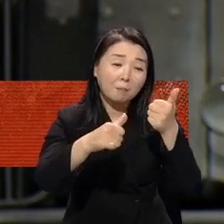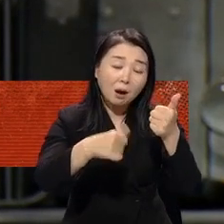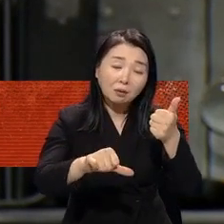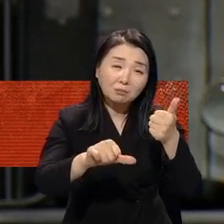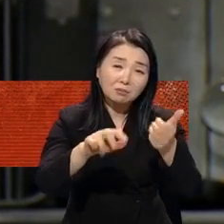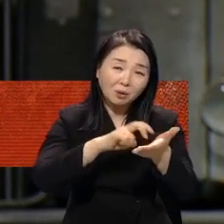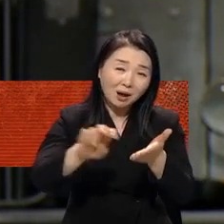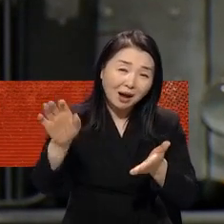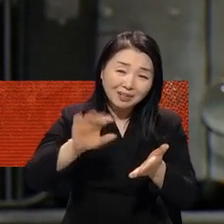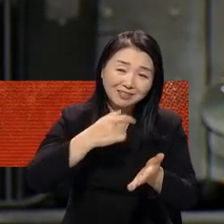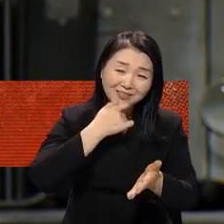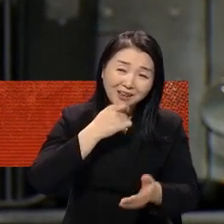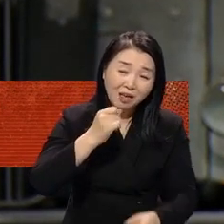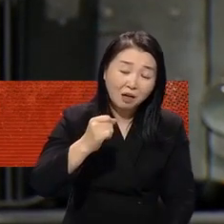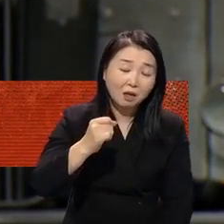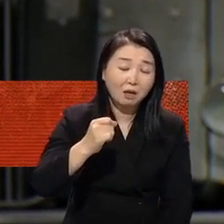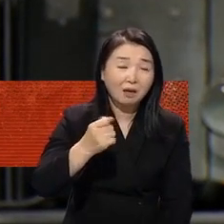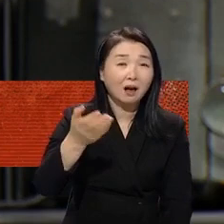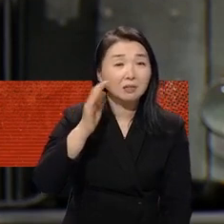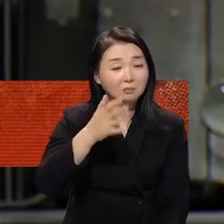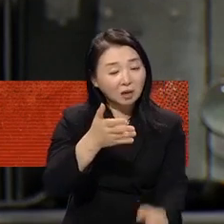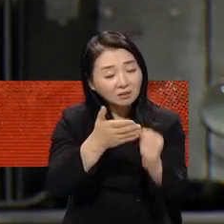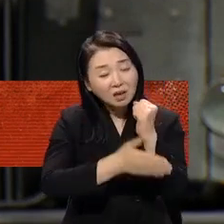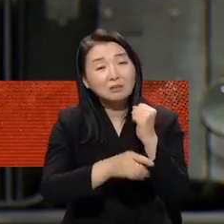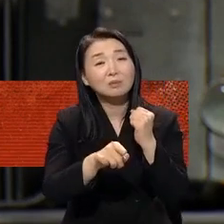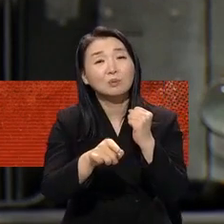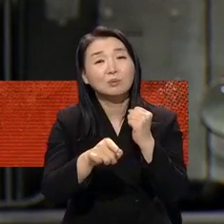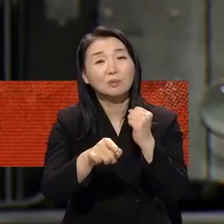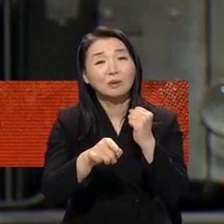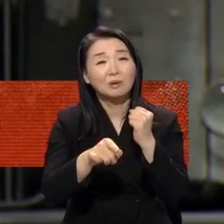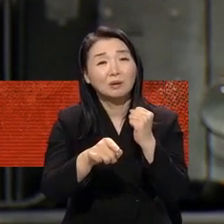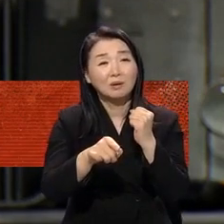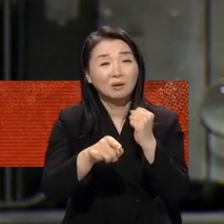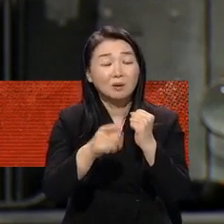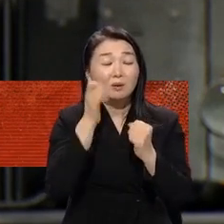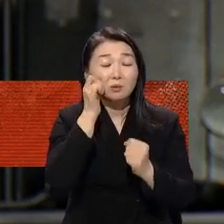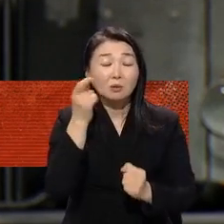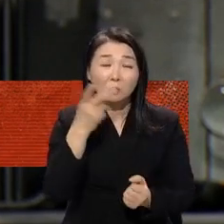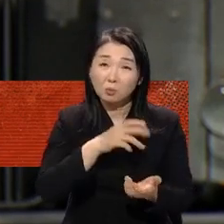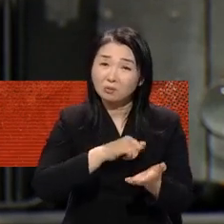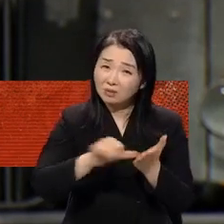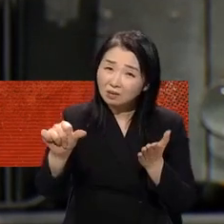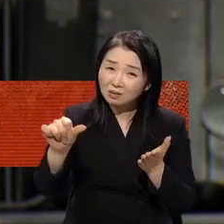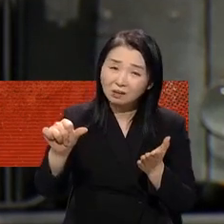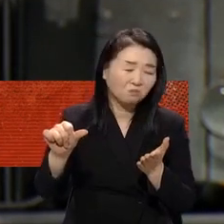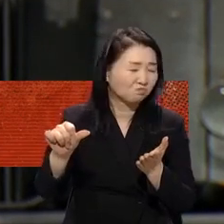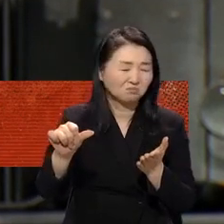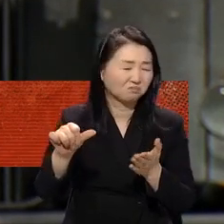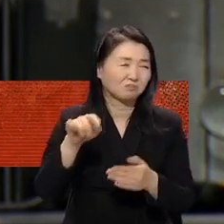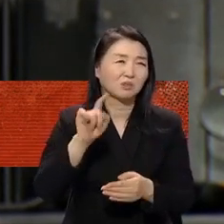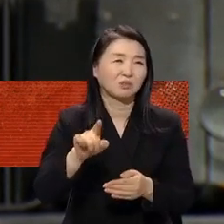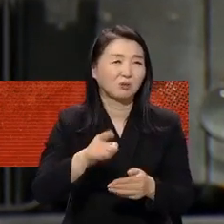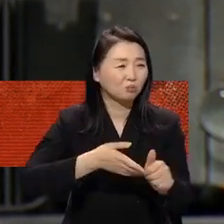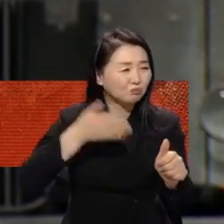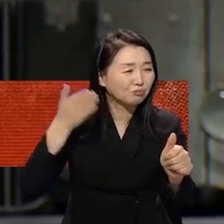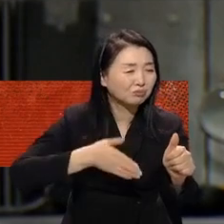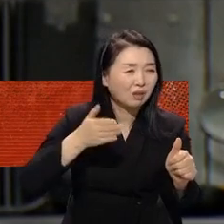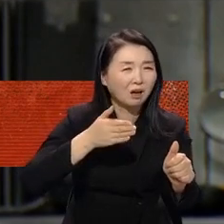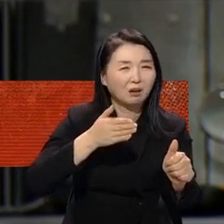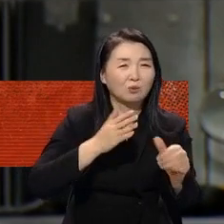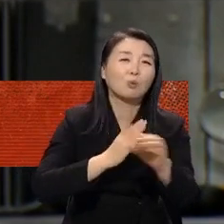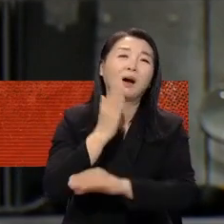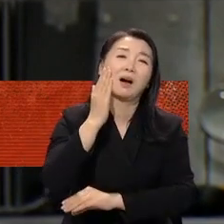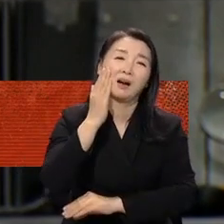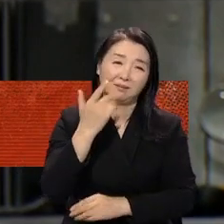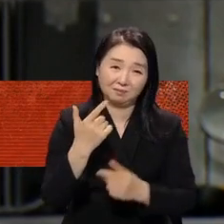하더라도 아들 사진 그거를 아니면 아들 그 연락처를 없앤다 아니 뭐 지운다 그 부분까지 요구하는 거 조금 저는 과하지 않을까